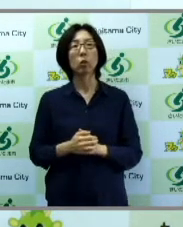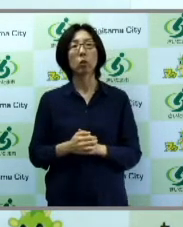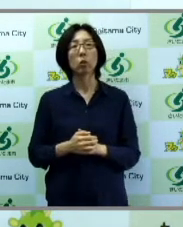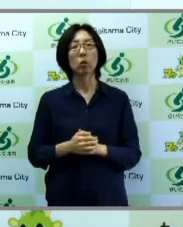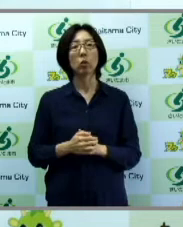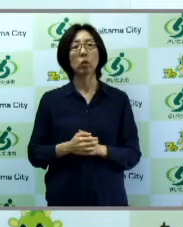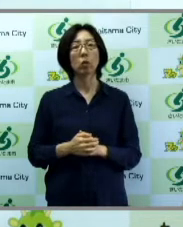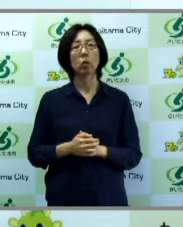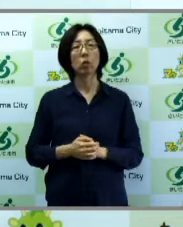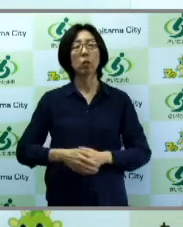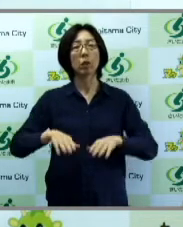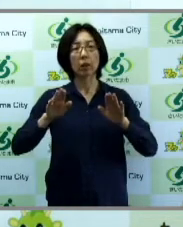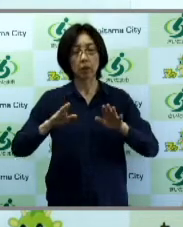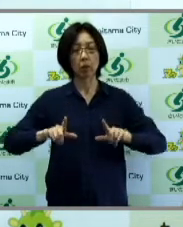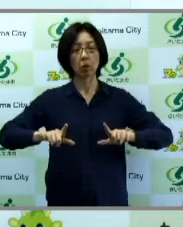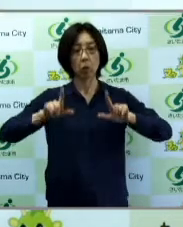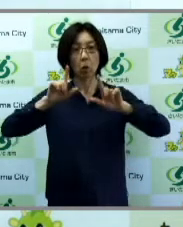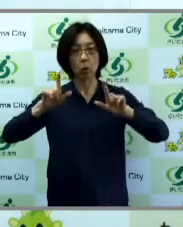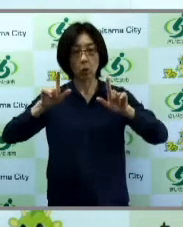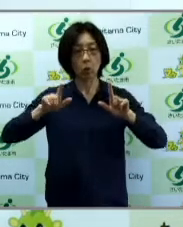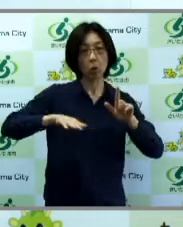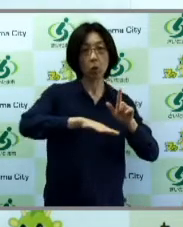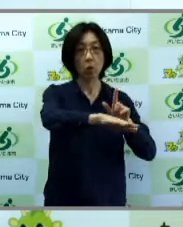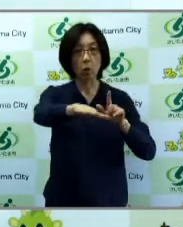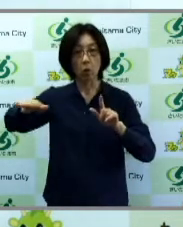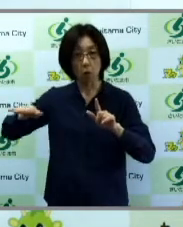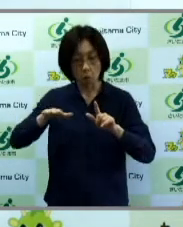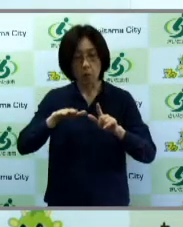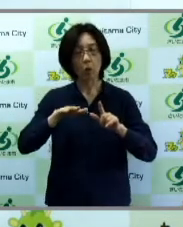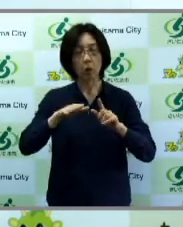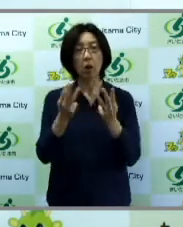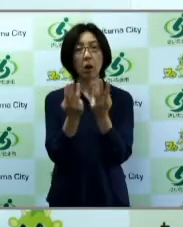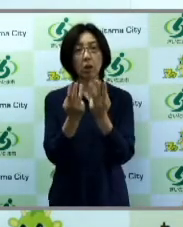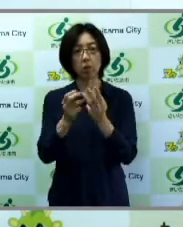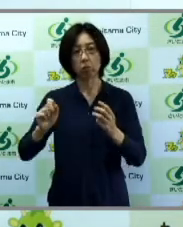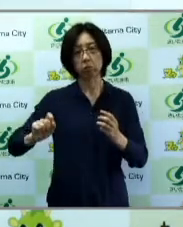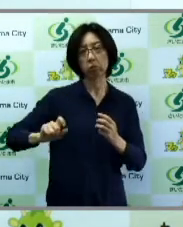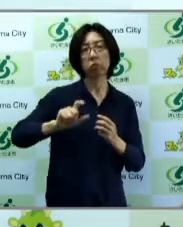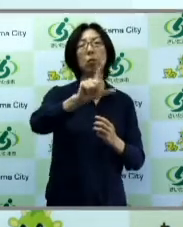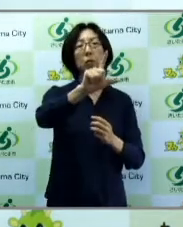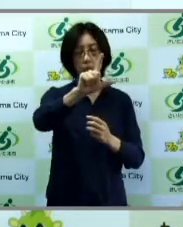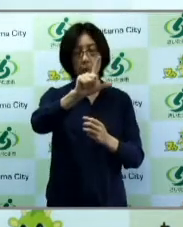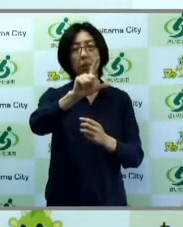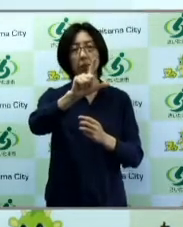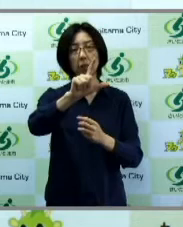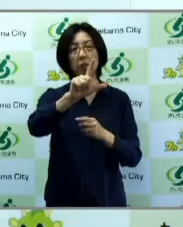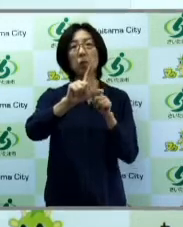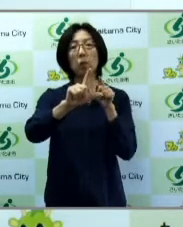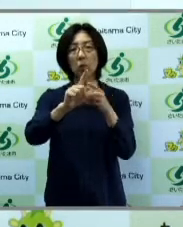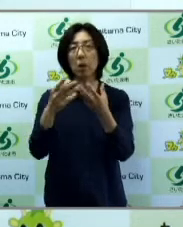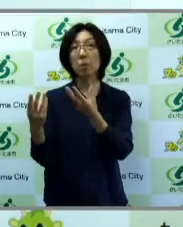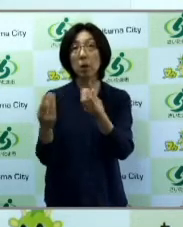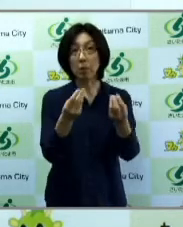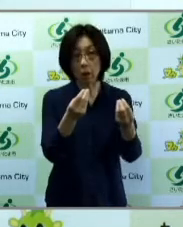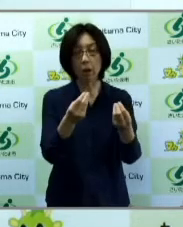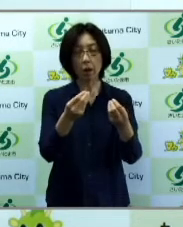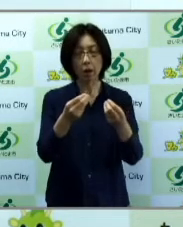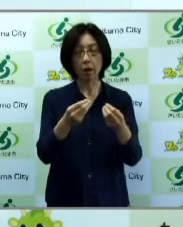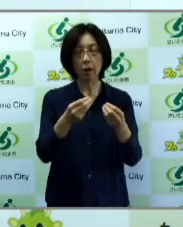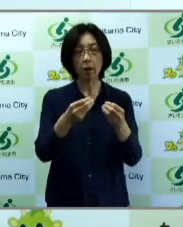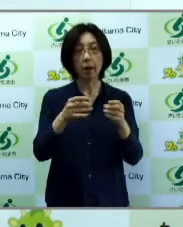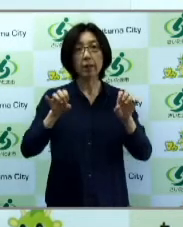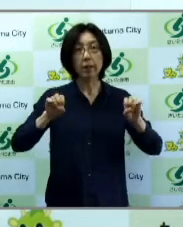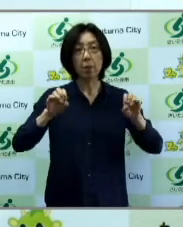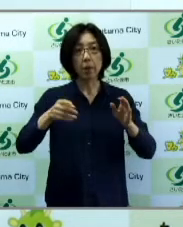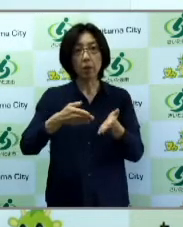圏を中心に東京を中心にですね拡大をしておりますので、やはりそれが一定程度減少してくるということが必要にな